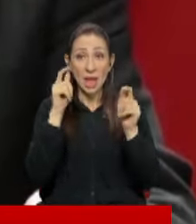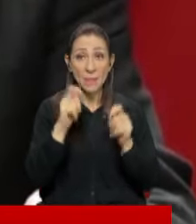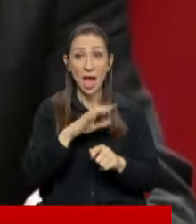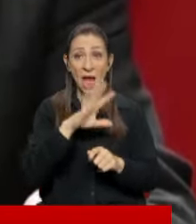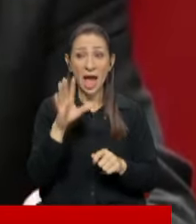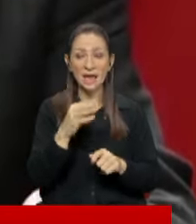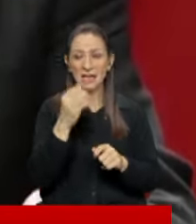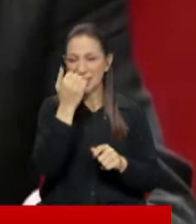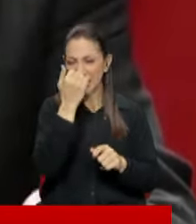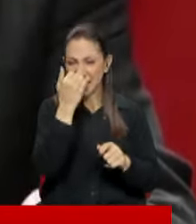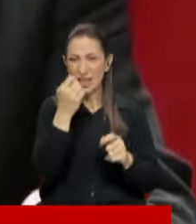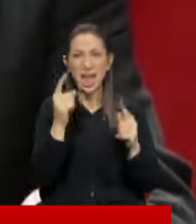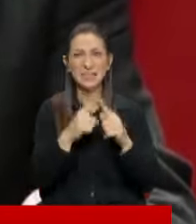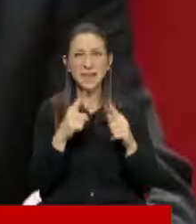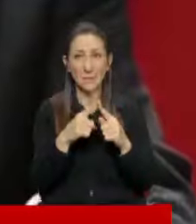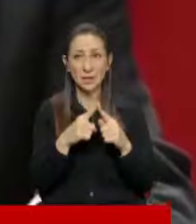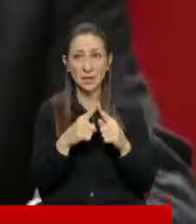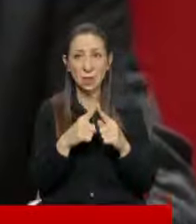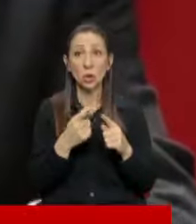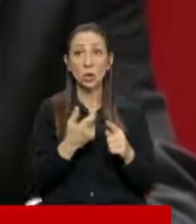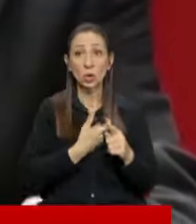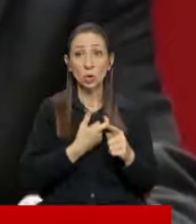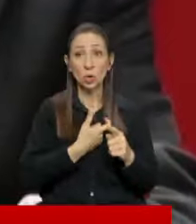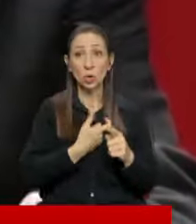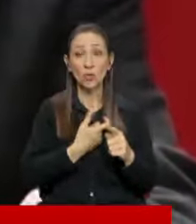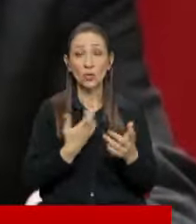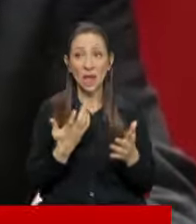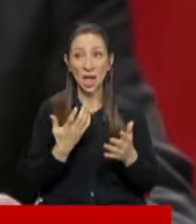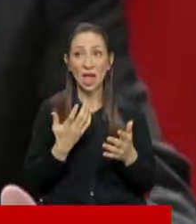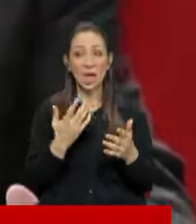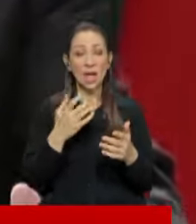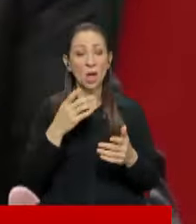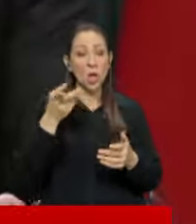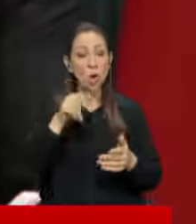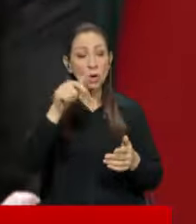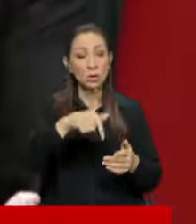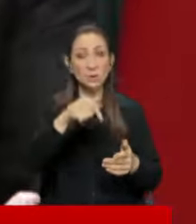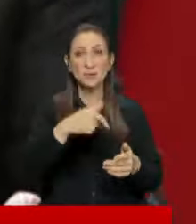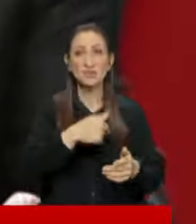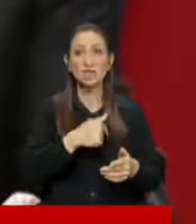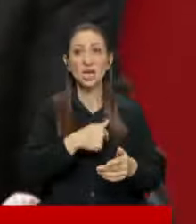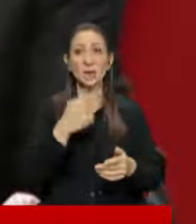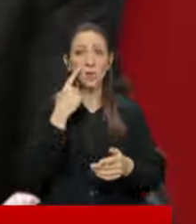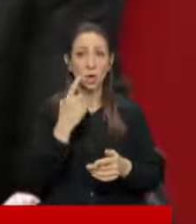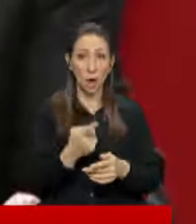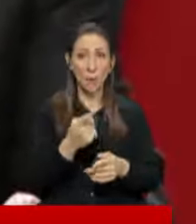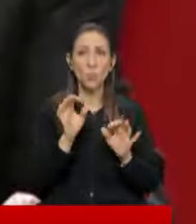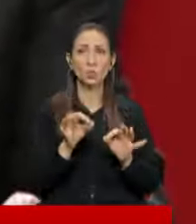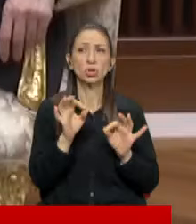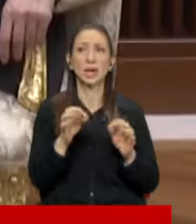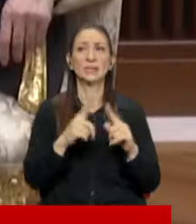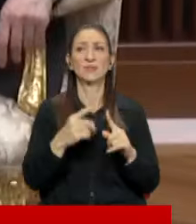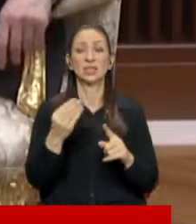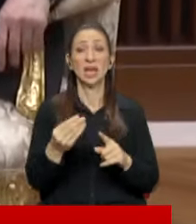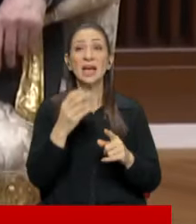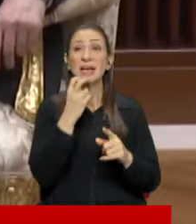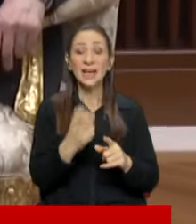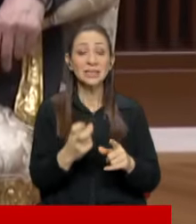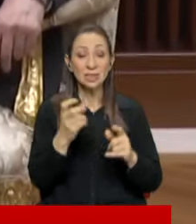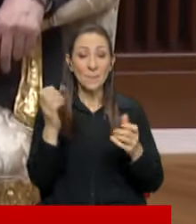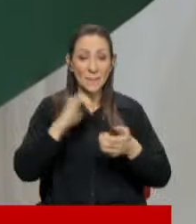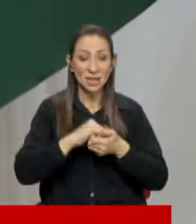her damla kanın hesabını hukuk ve maşeri vicdan önünde mutlaka verecektir. Kalıcı barış